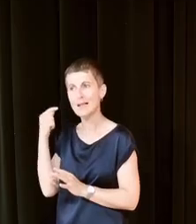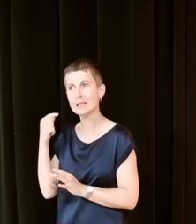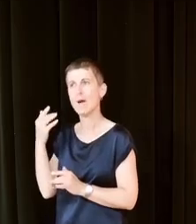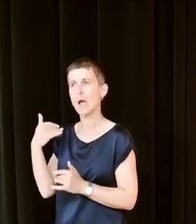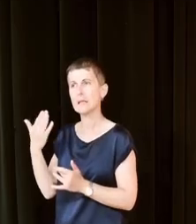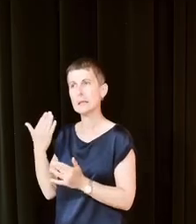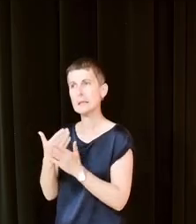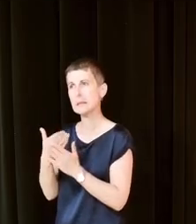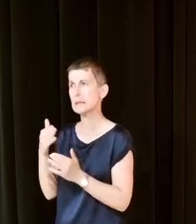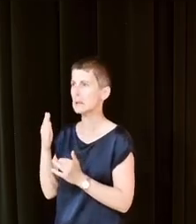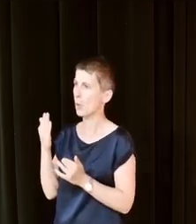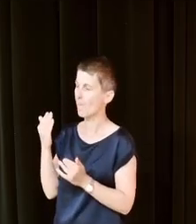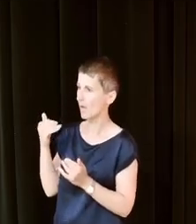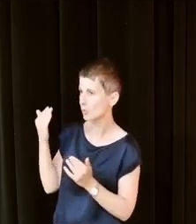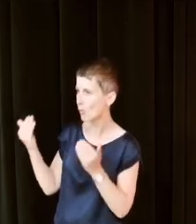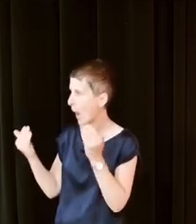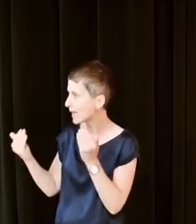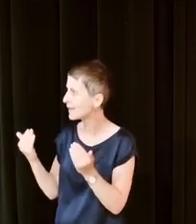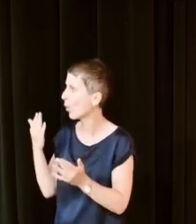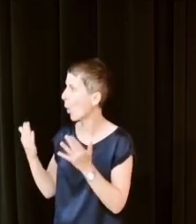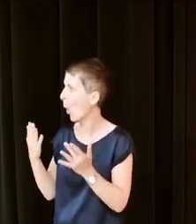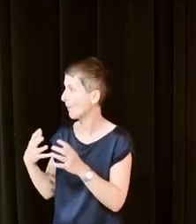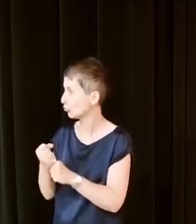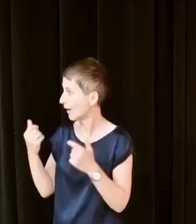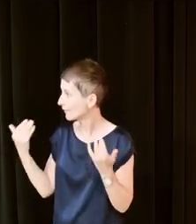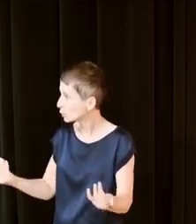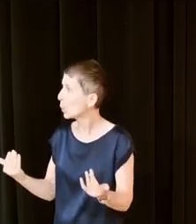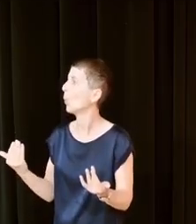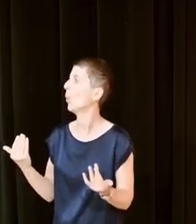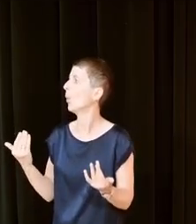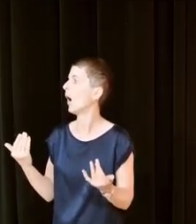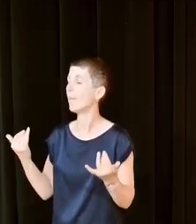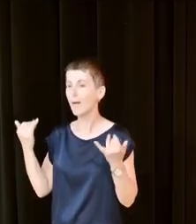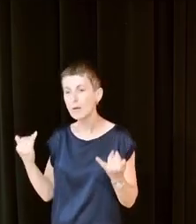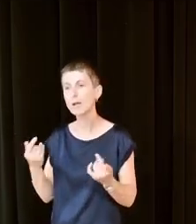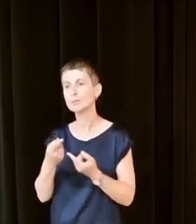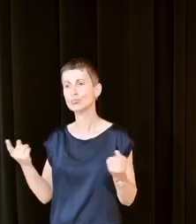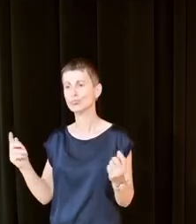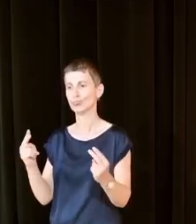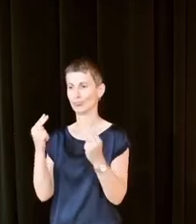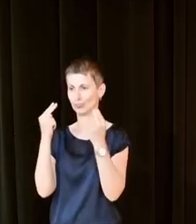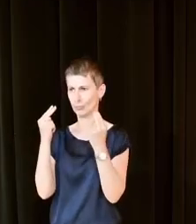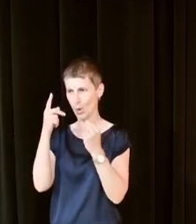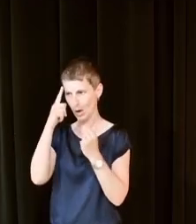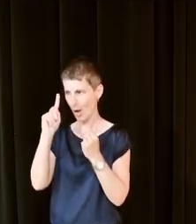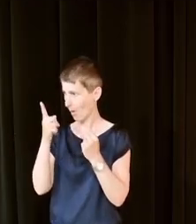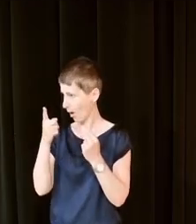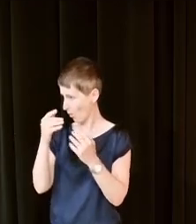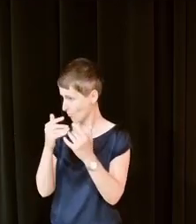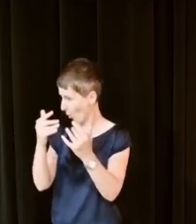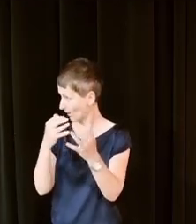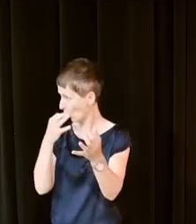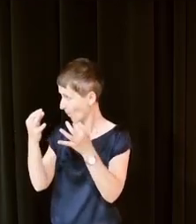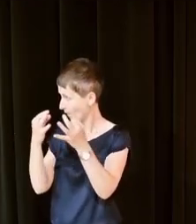zu einem sowohl als auch. Ich weiß nicht, ob Sie das schaffen, aber wir hören Ihnen jetzt zu und ich glaube, Sie stellen auch Fragen ins Publikum und